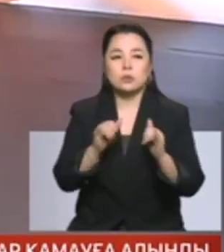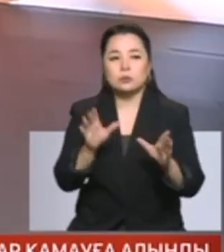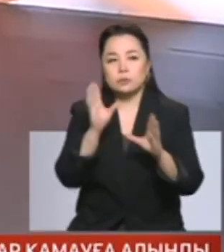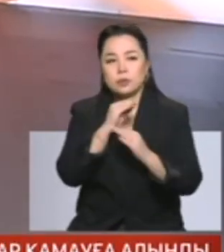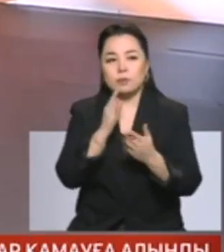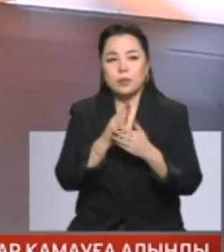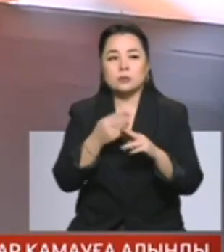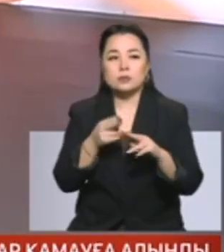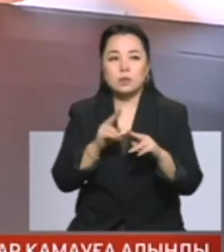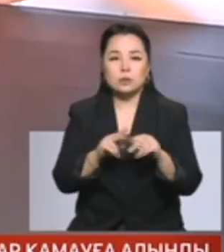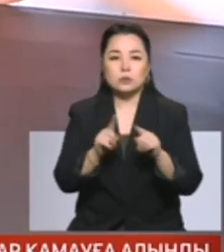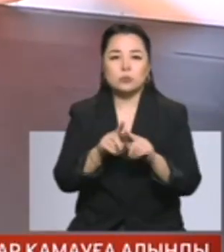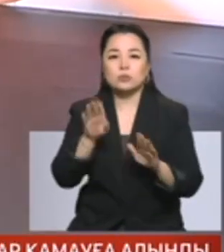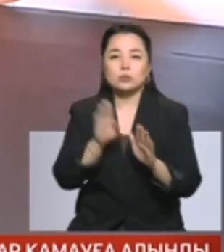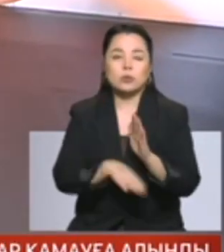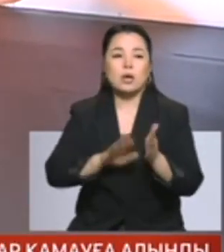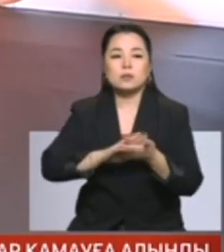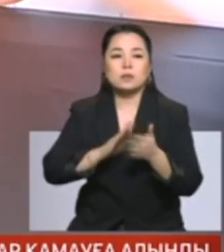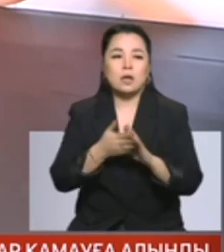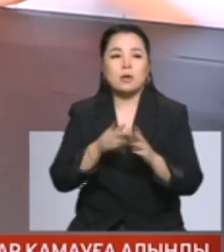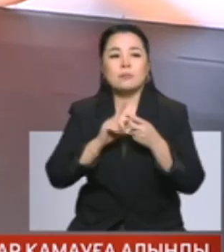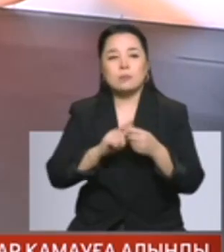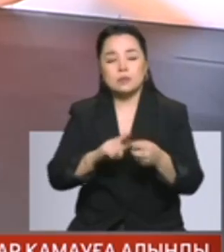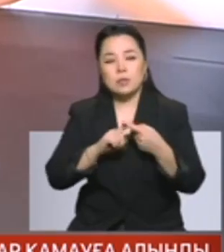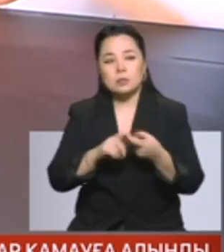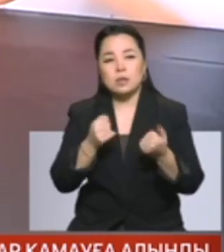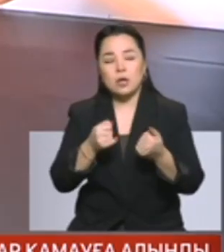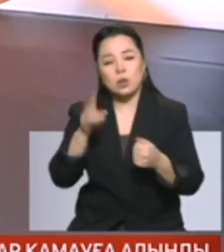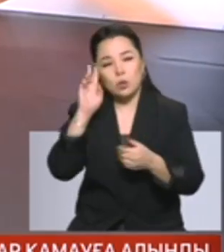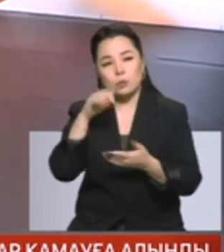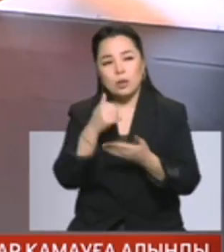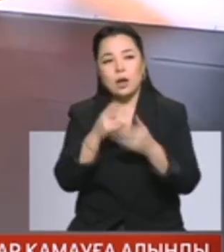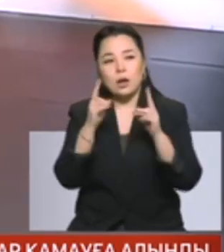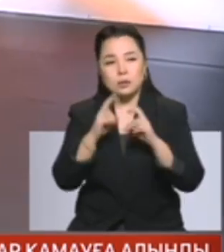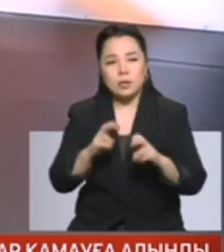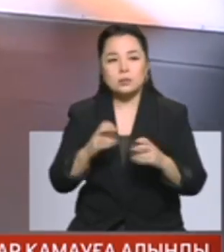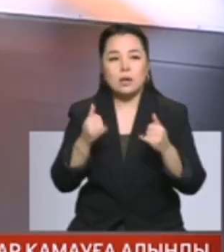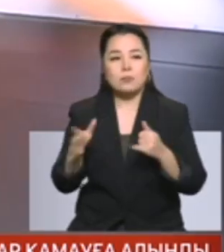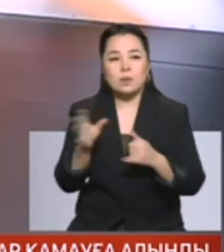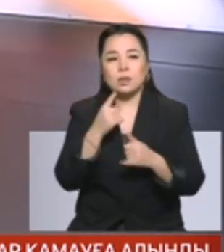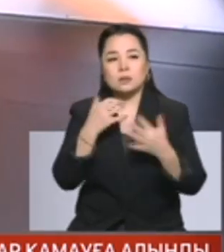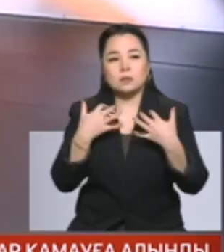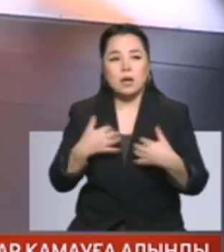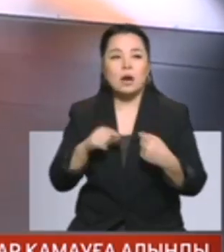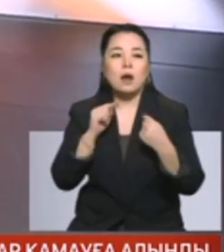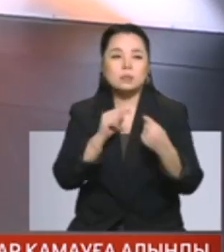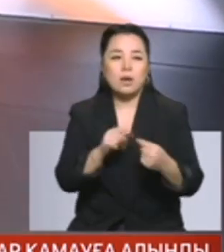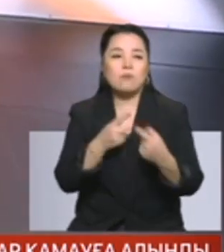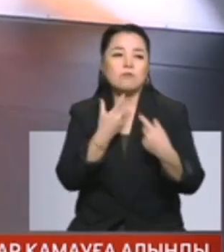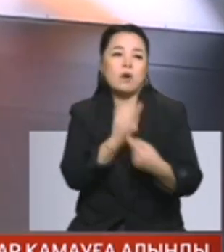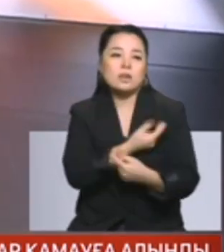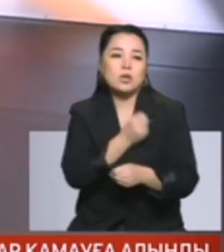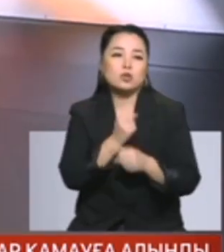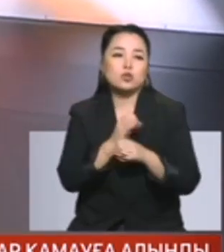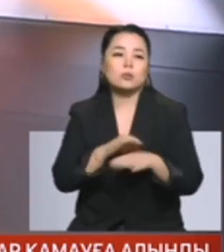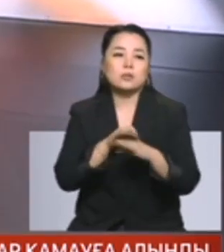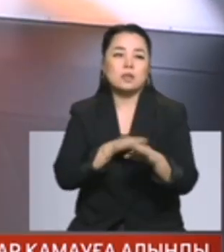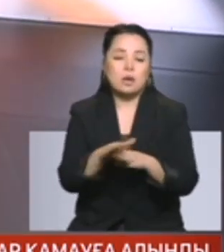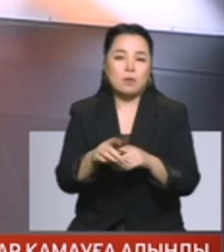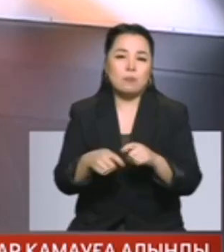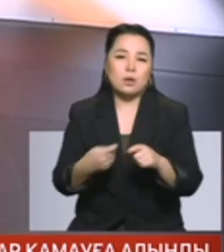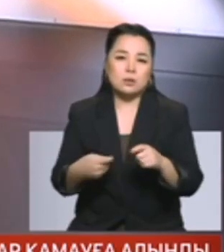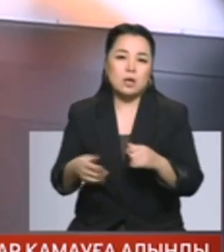үлгерген. Сондықтан ұшқан эпидахуал мәселесі бүгін үкіметте қаралып, премьер-министр қызылшаға қарсы вакцина егу жұмыстары